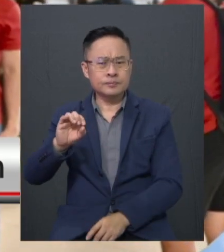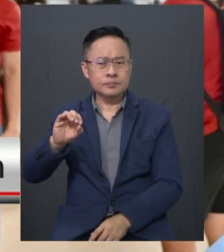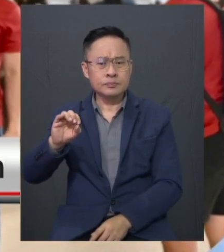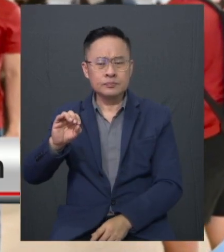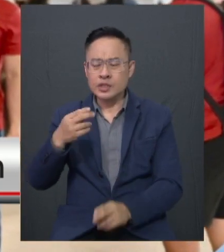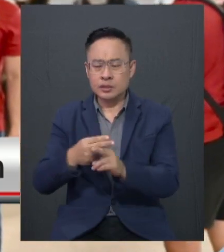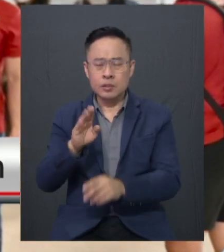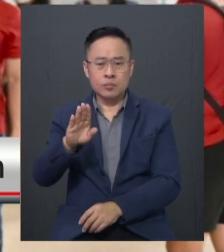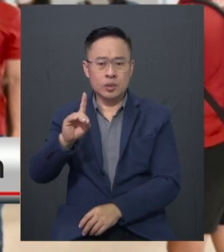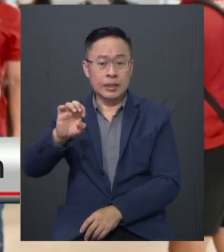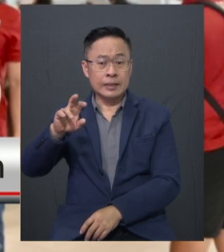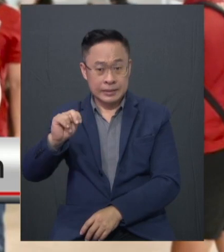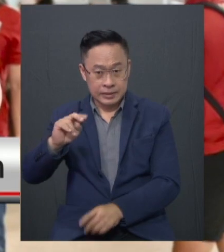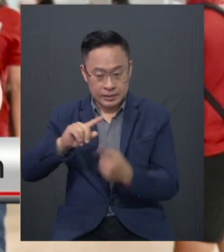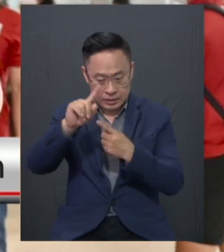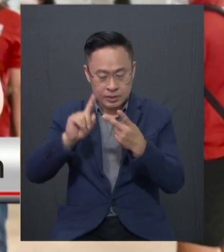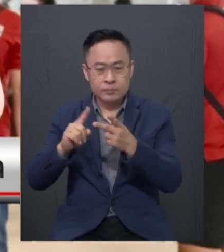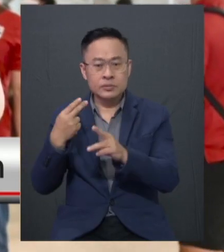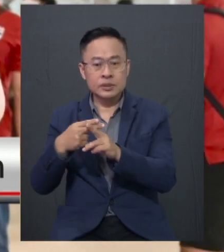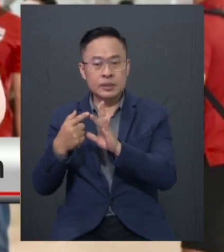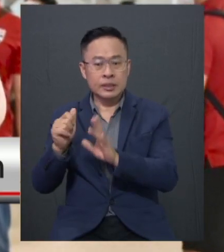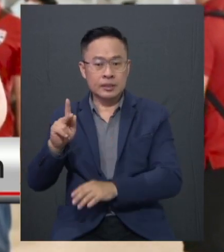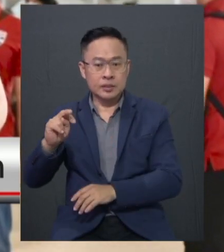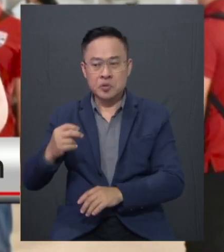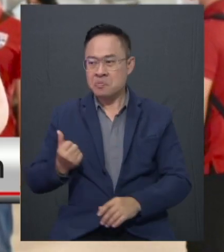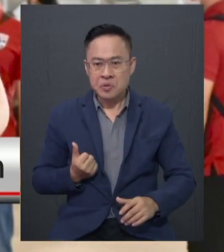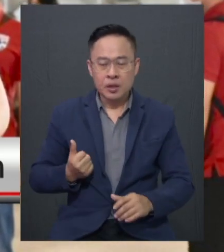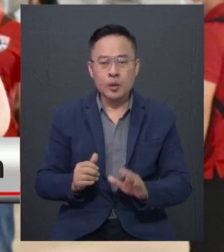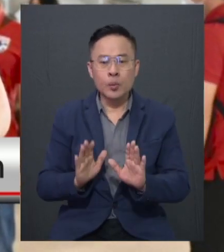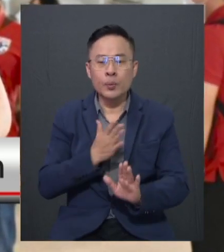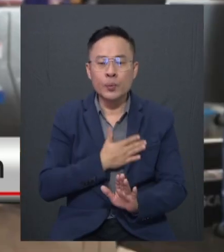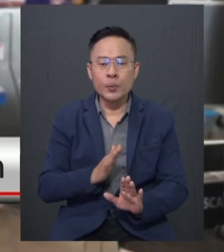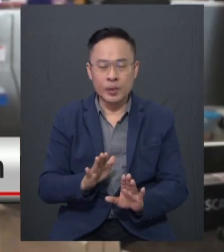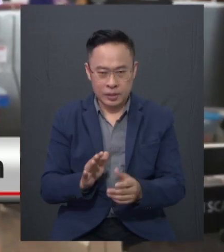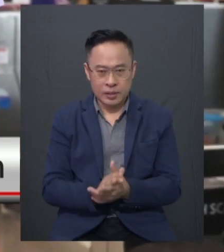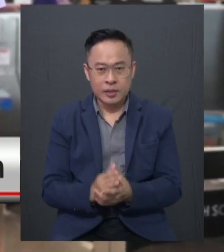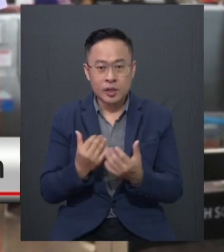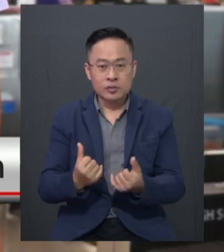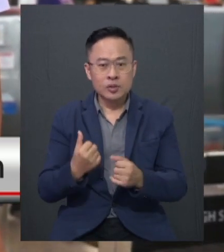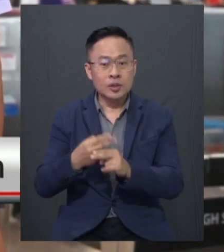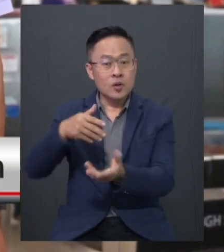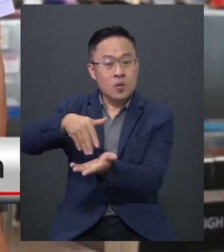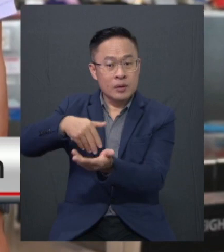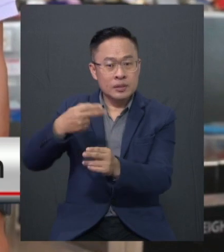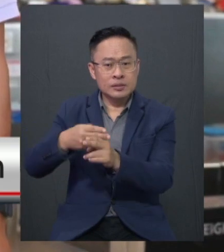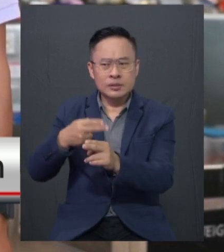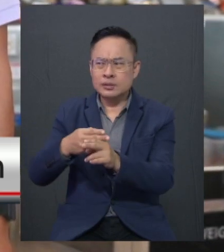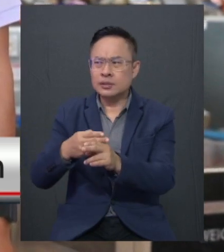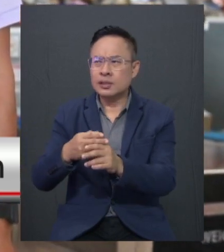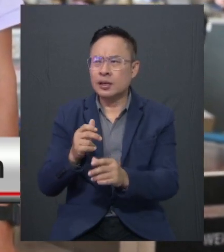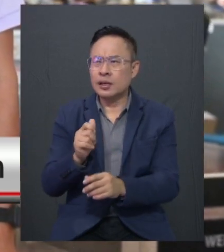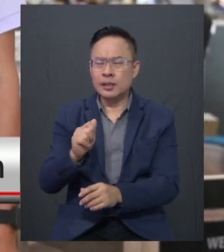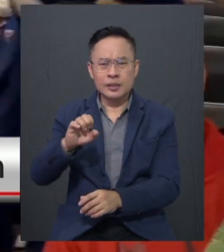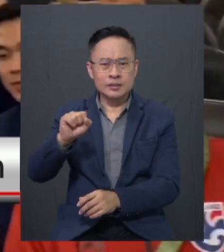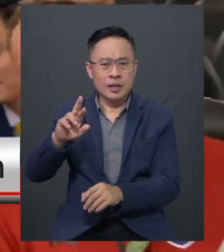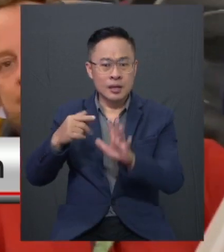านมานะฮะขณะที่กฤษฎากาแมนครับกองหลังทีมชาติไทยก็ได้ให้สัมภาษณ์นะครับบอกว่าพร้อมแล้วครับกับการบุกไปเยือนเวียดนามต